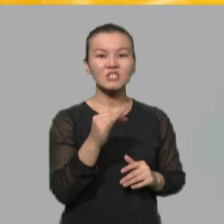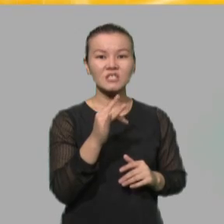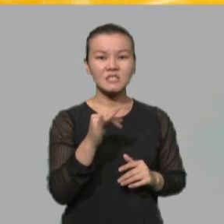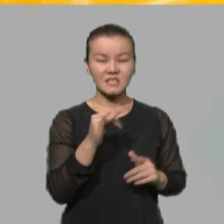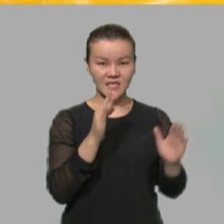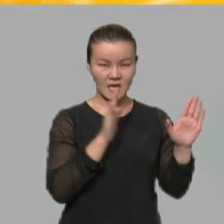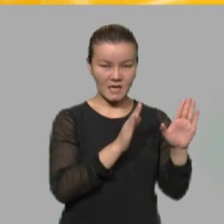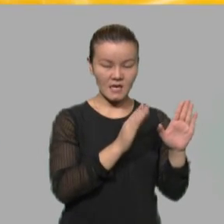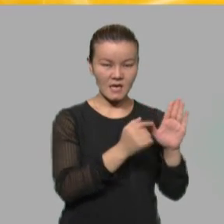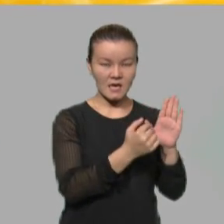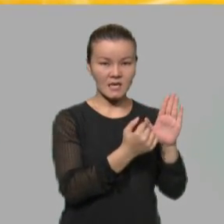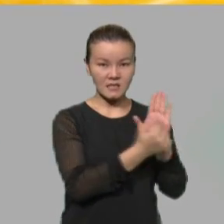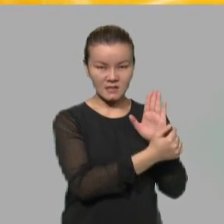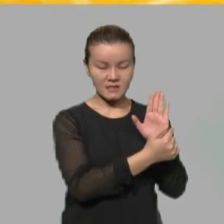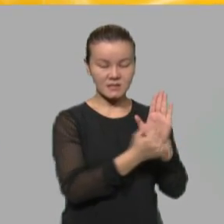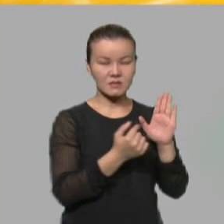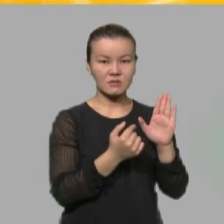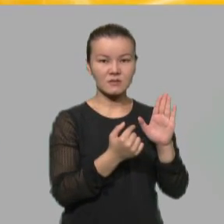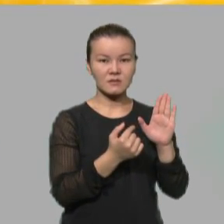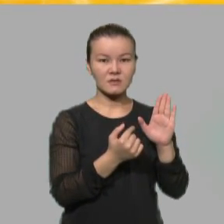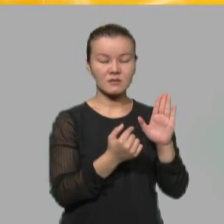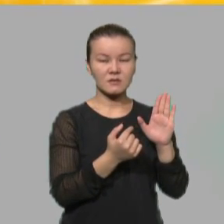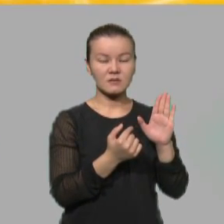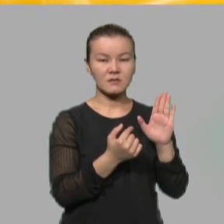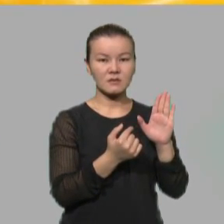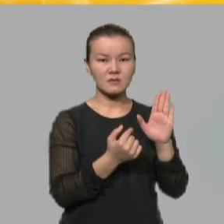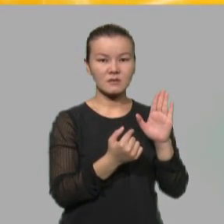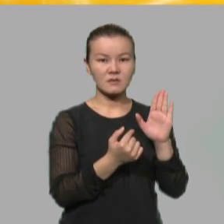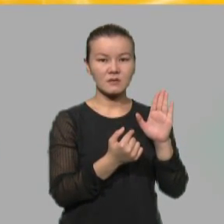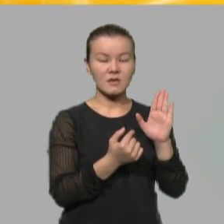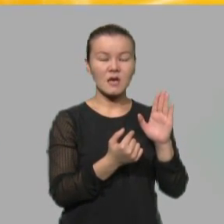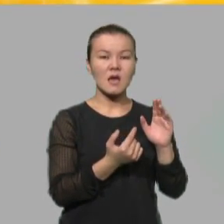Ладонь. Ширина кисти руки.